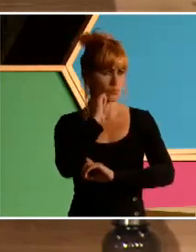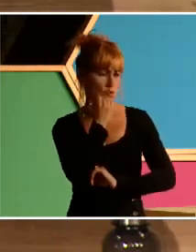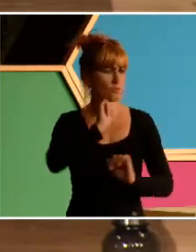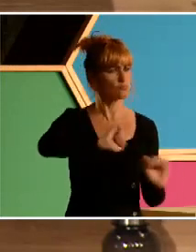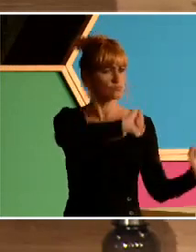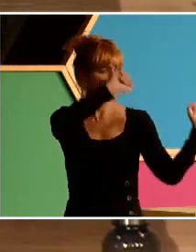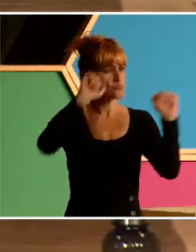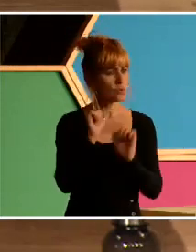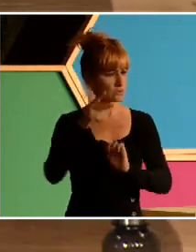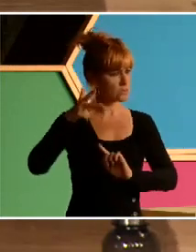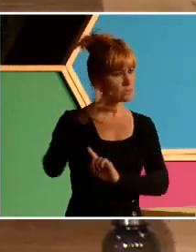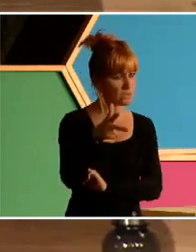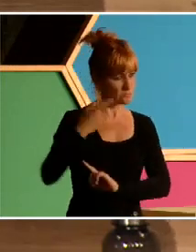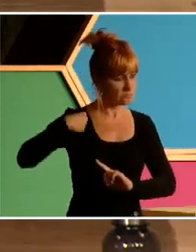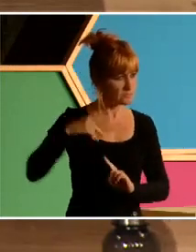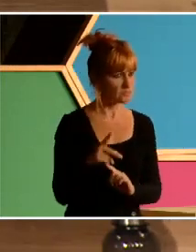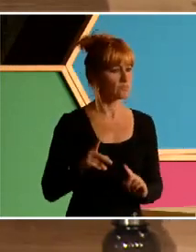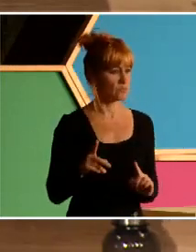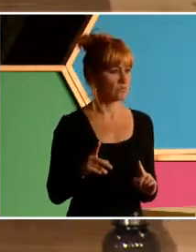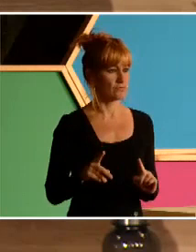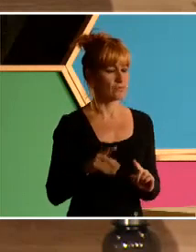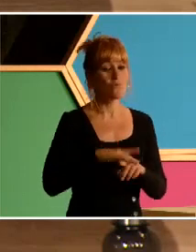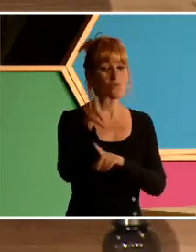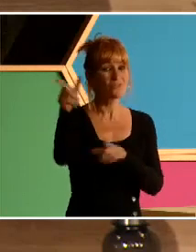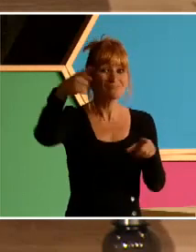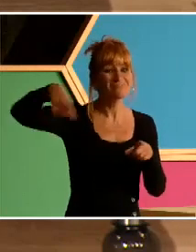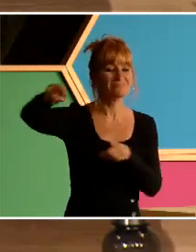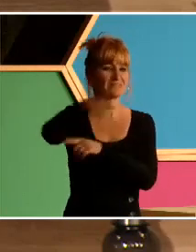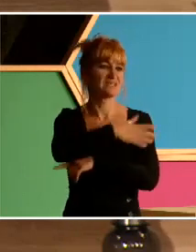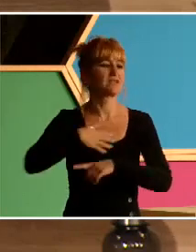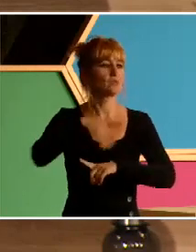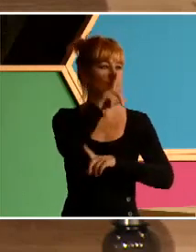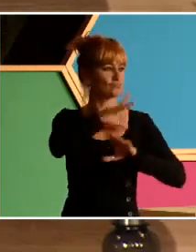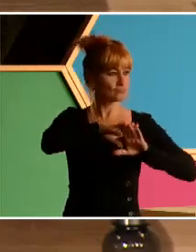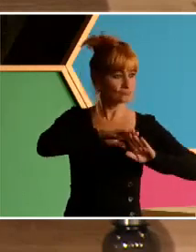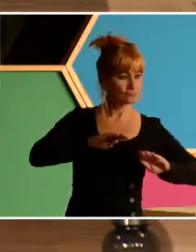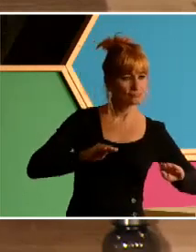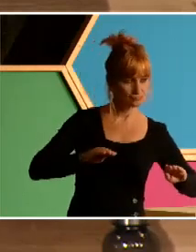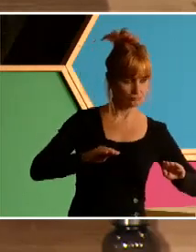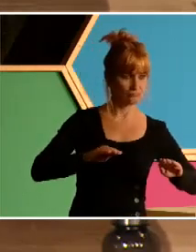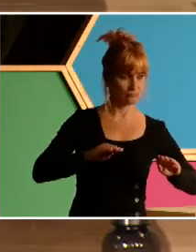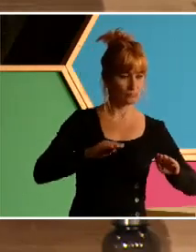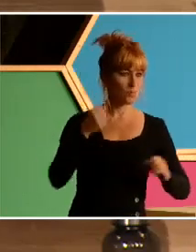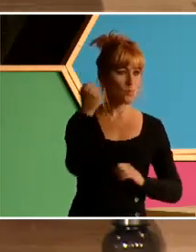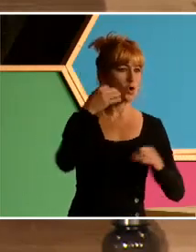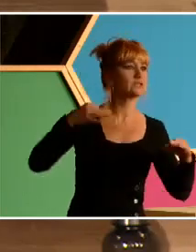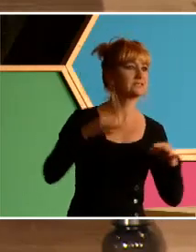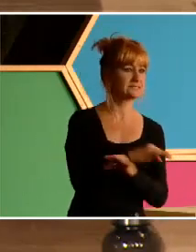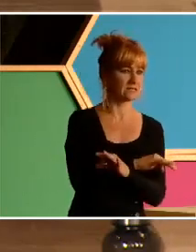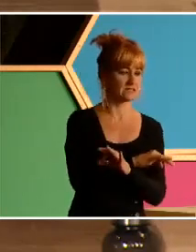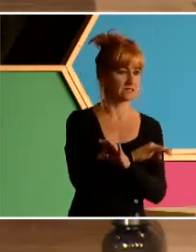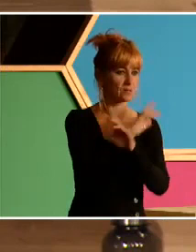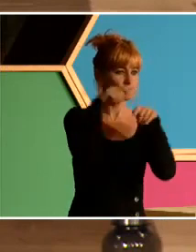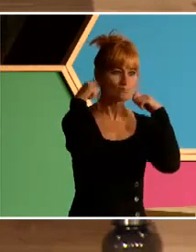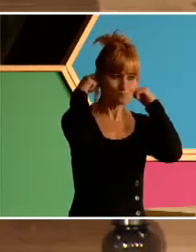seus drets. Per això ens volen silenciats, ens volen impotents, ens volen amordassats, i per això van aprovar en el seu